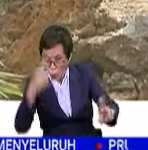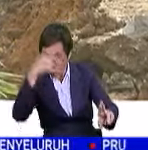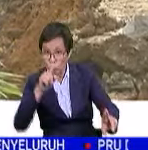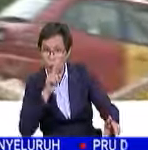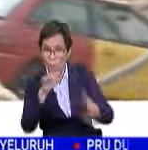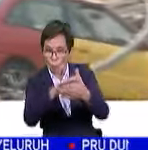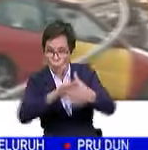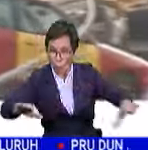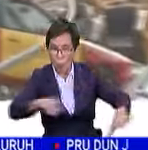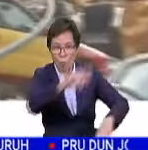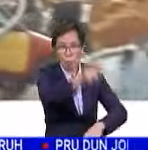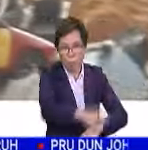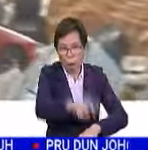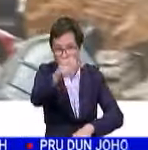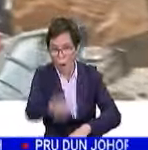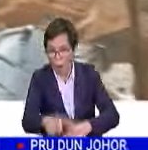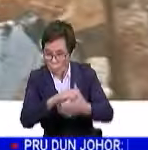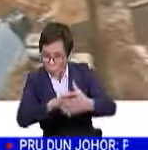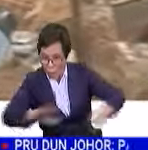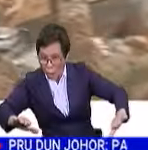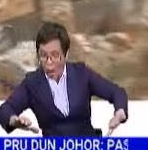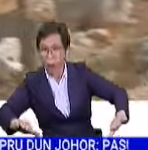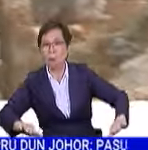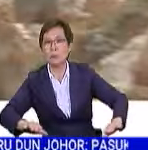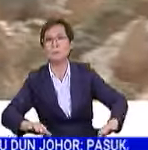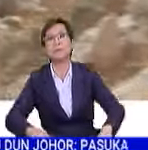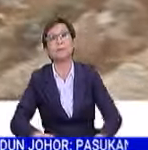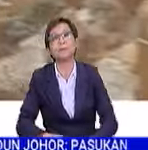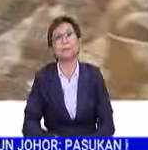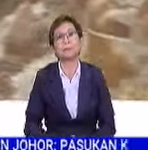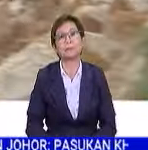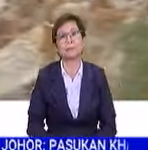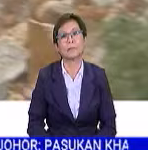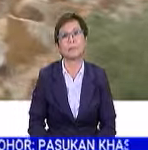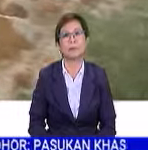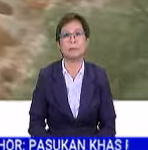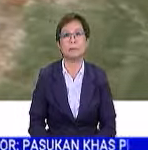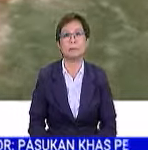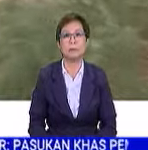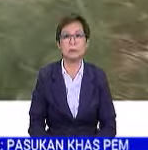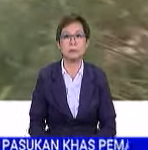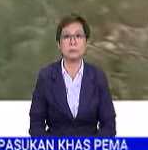memastikan keselamatan penduduk di kawasan ini terjamin.